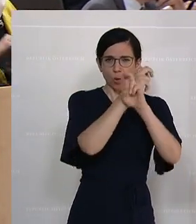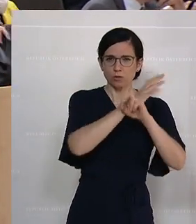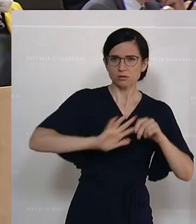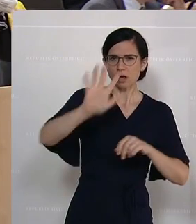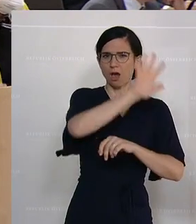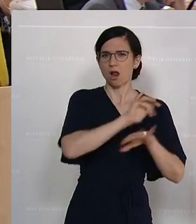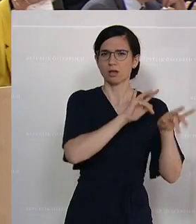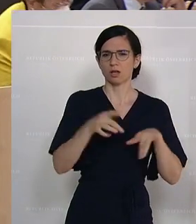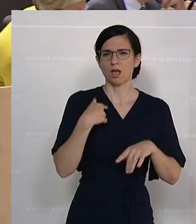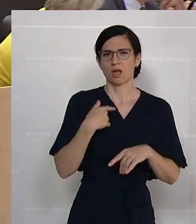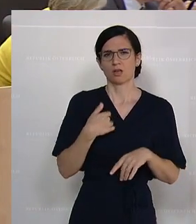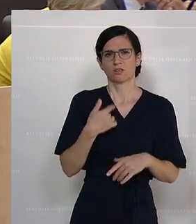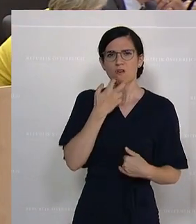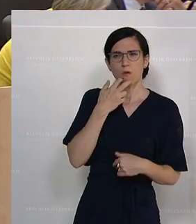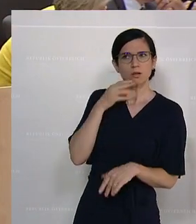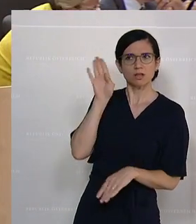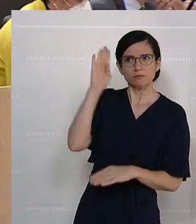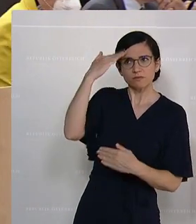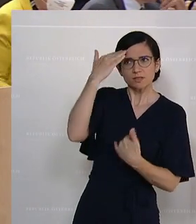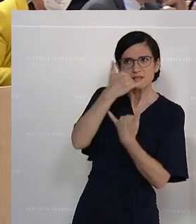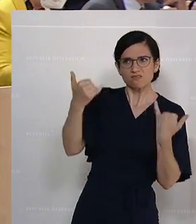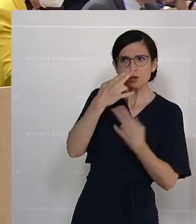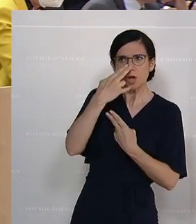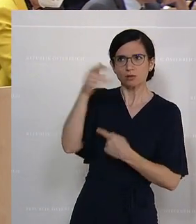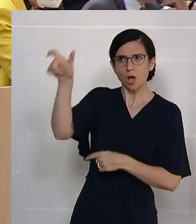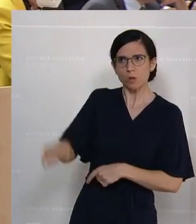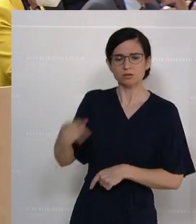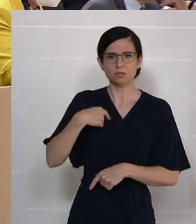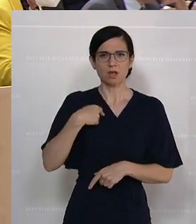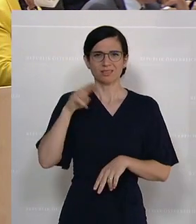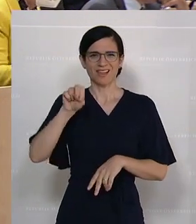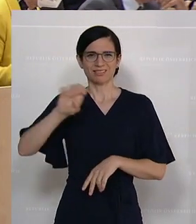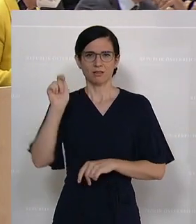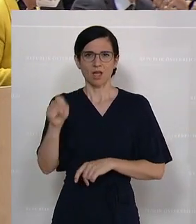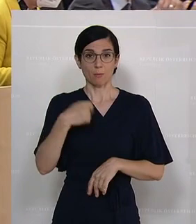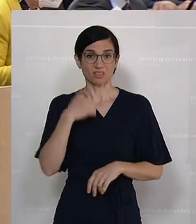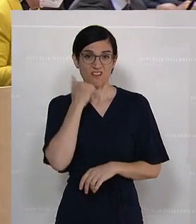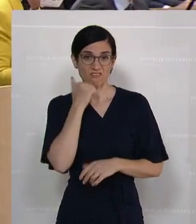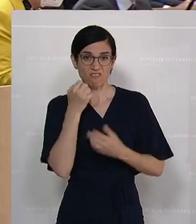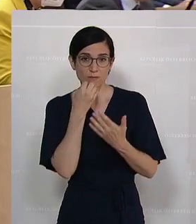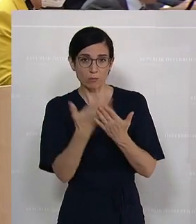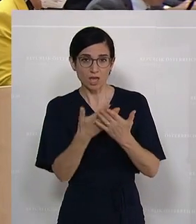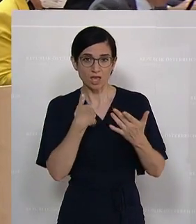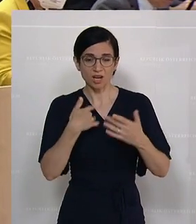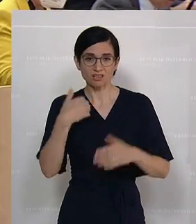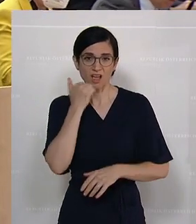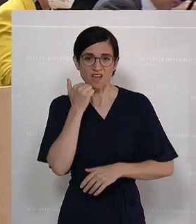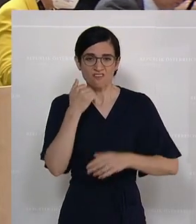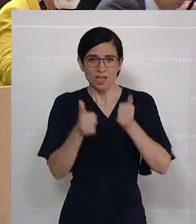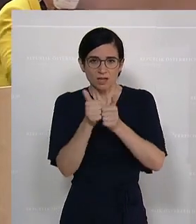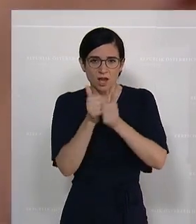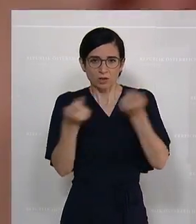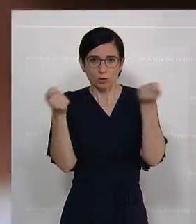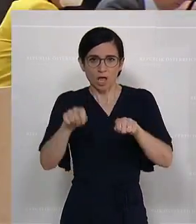eigentlich von ihm erfahren wollte inwieweit er in diese ganzen fake berichte in dieser fake rechnungsabschlüsse der